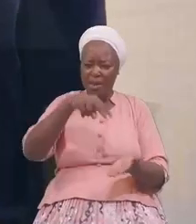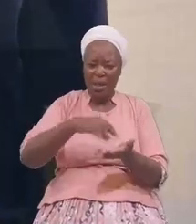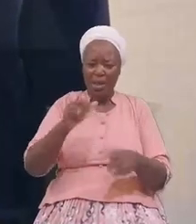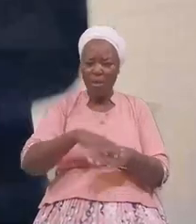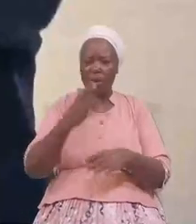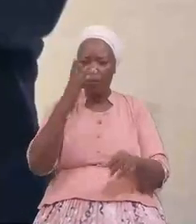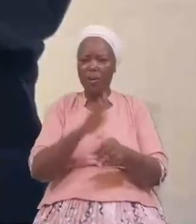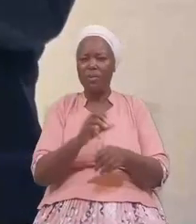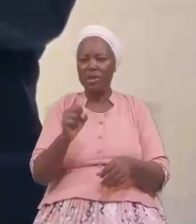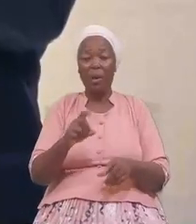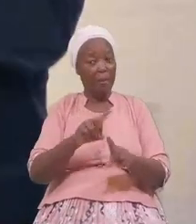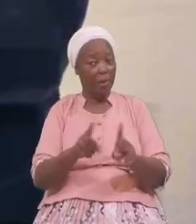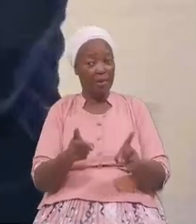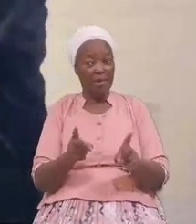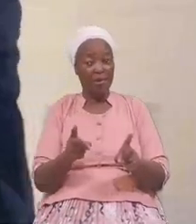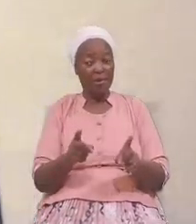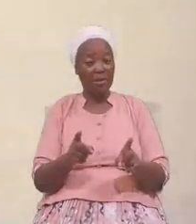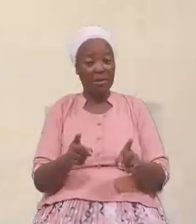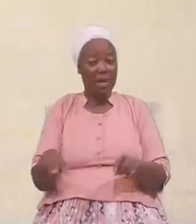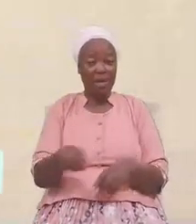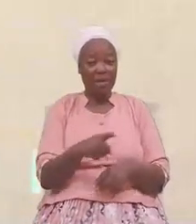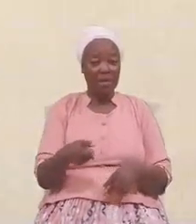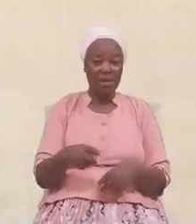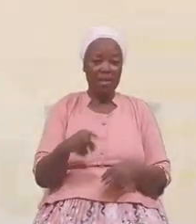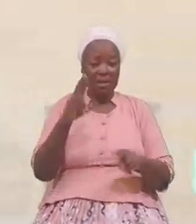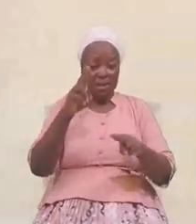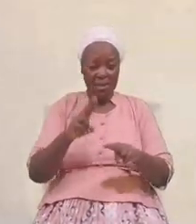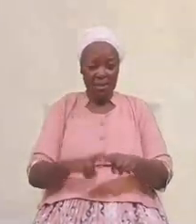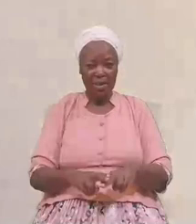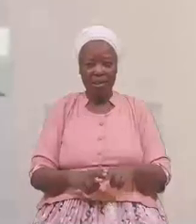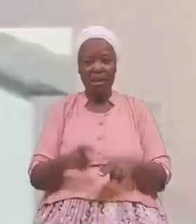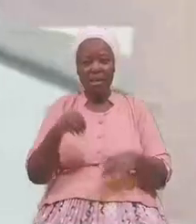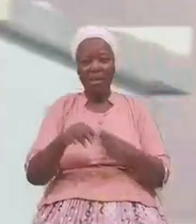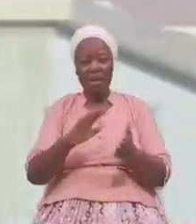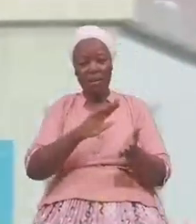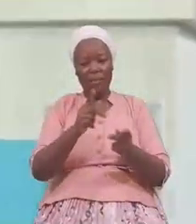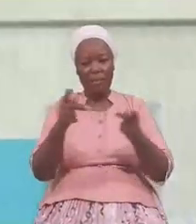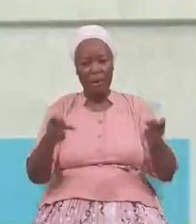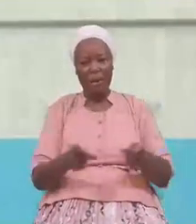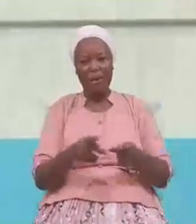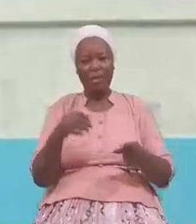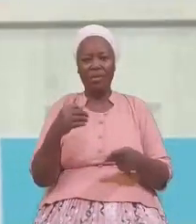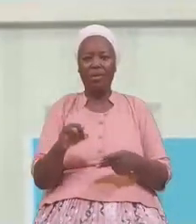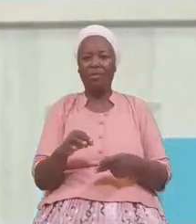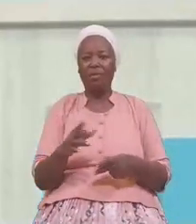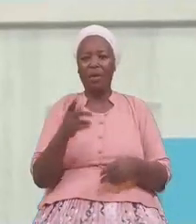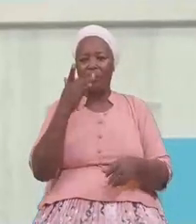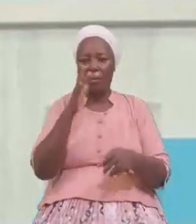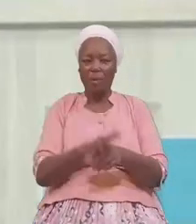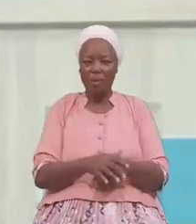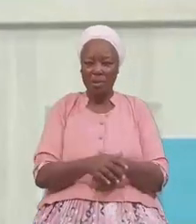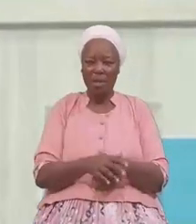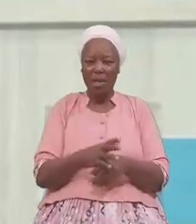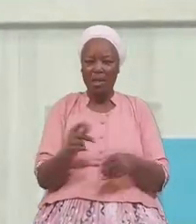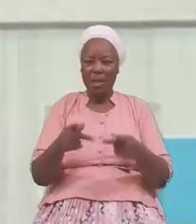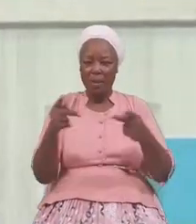les promesses, mais ils sont assis dans les abords des problèmes. Ils sont aux abords